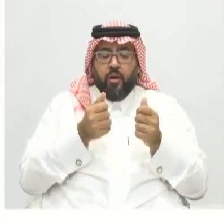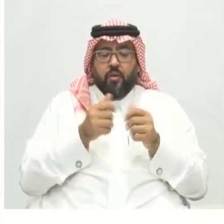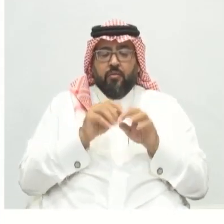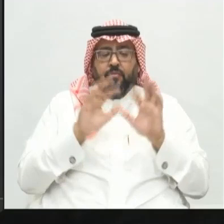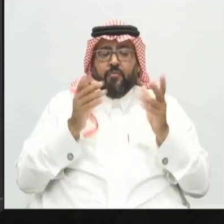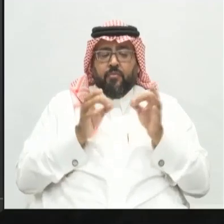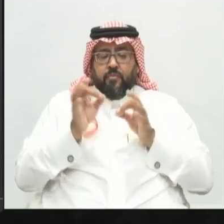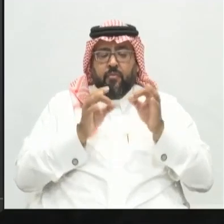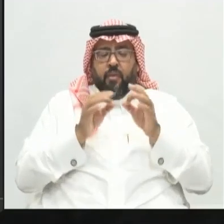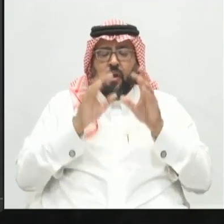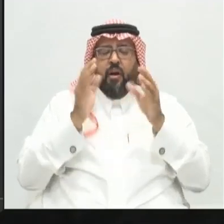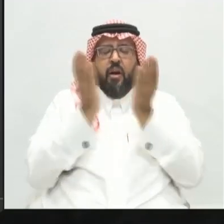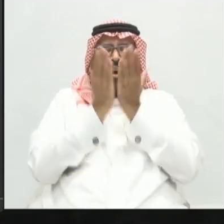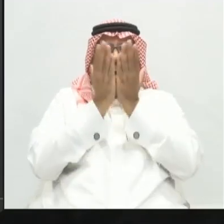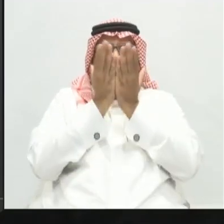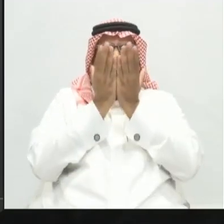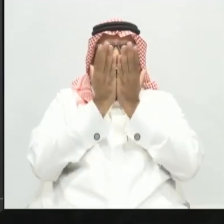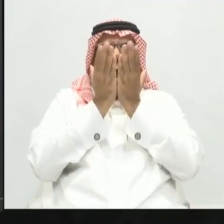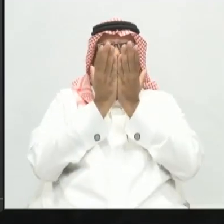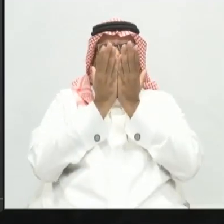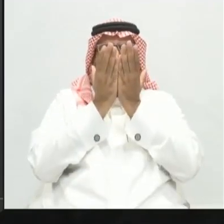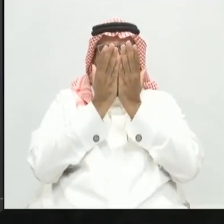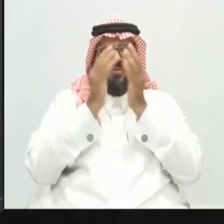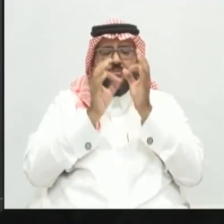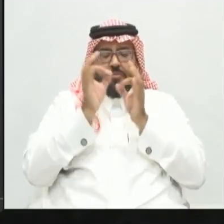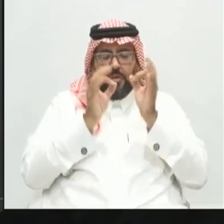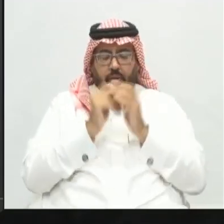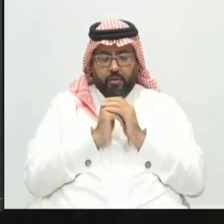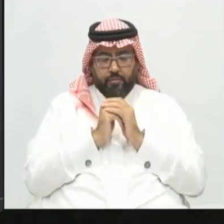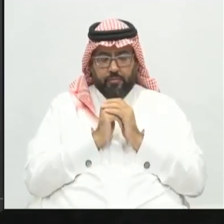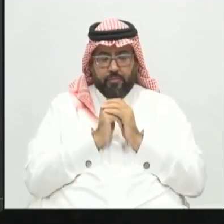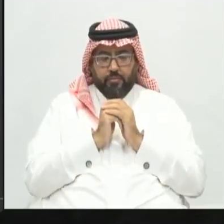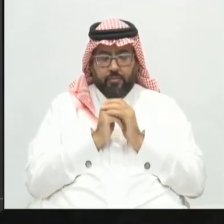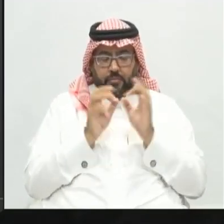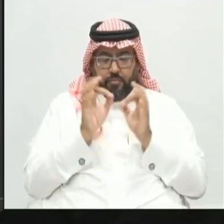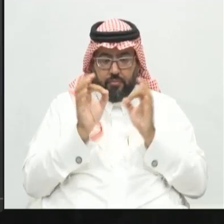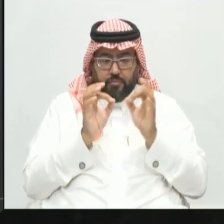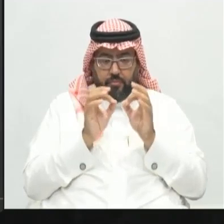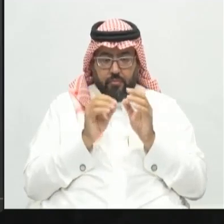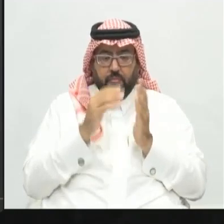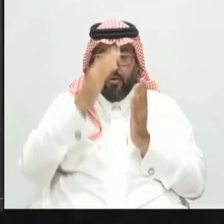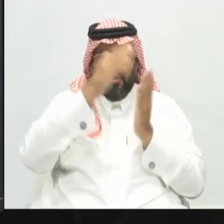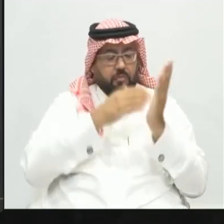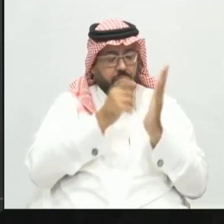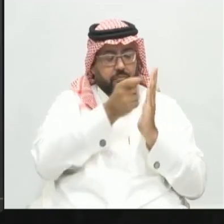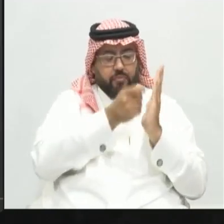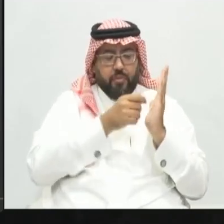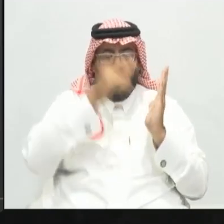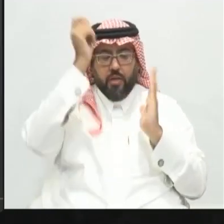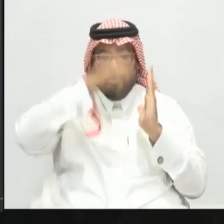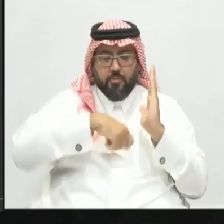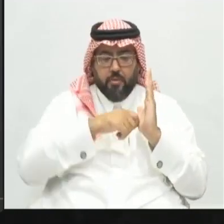ومن الذي يحتاج هذه الخطه احسنت الخطه هي وثيقه رسميه